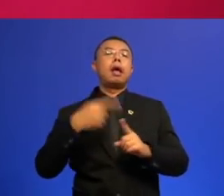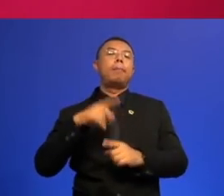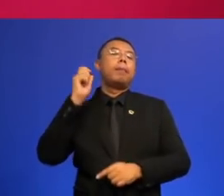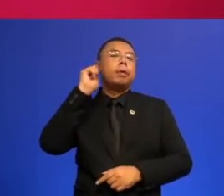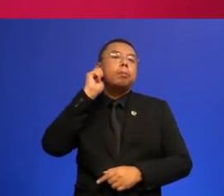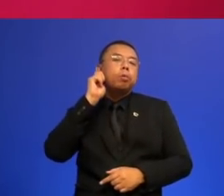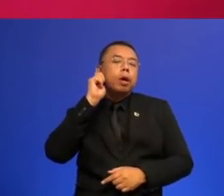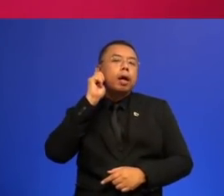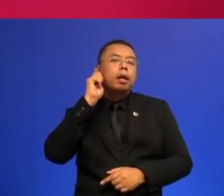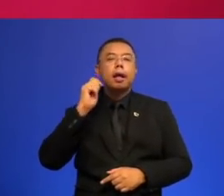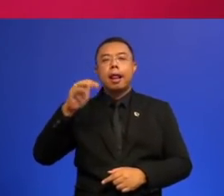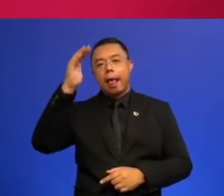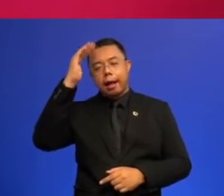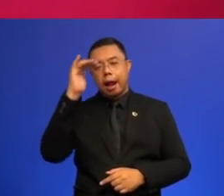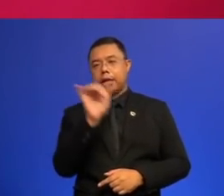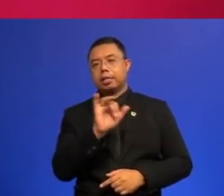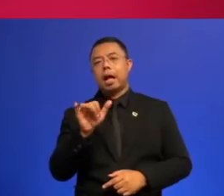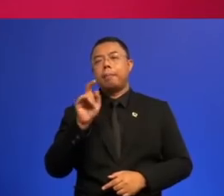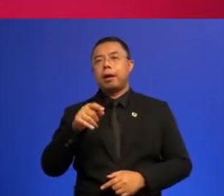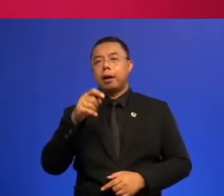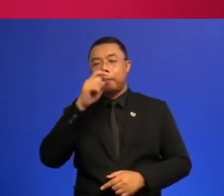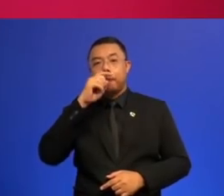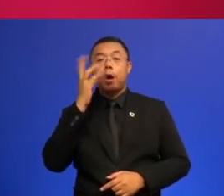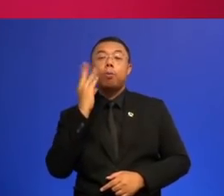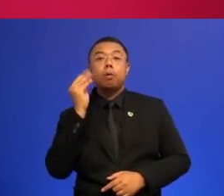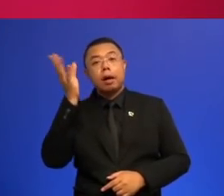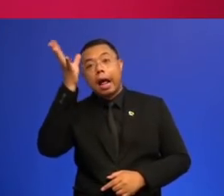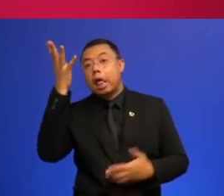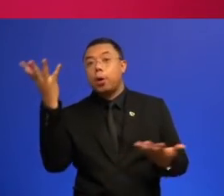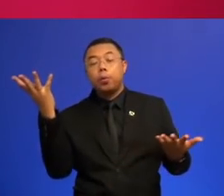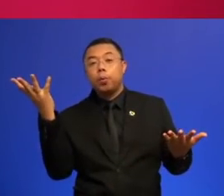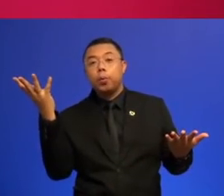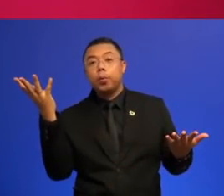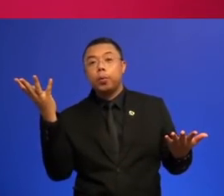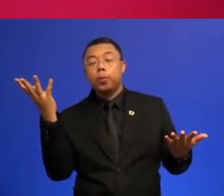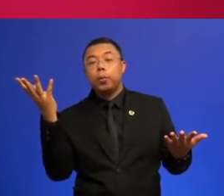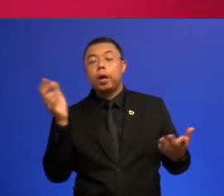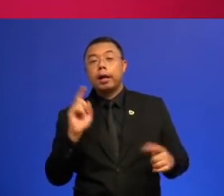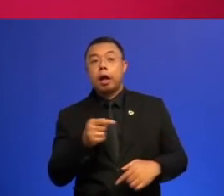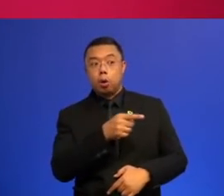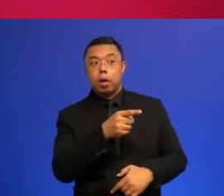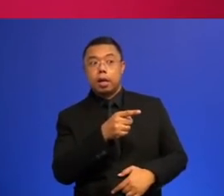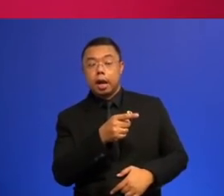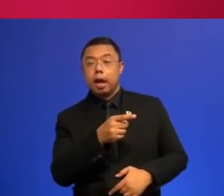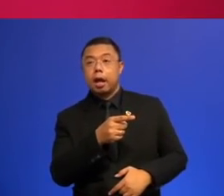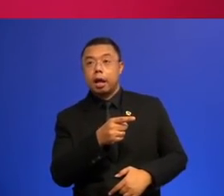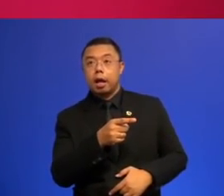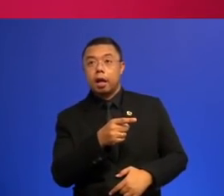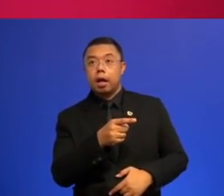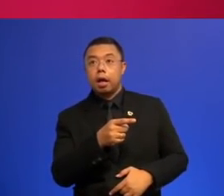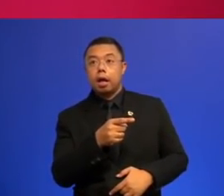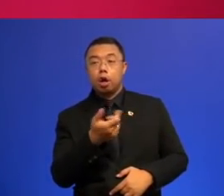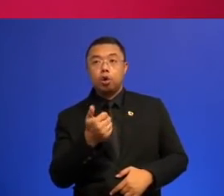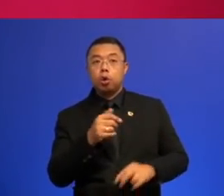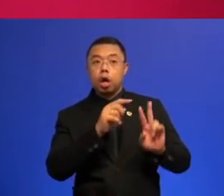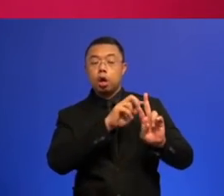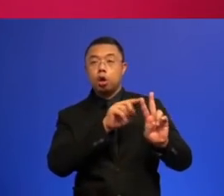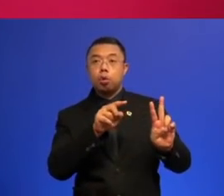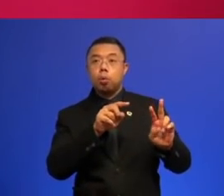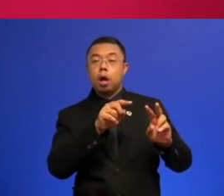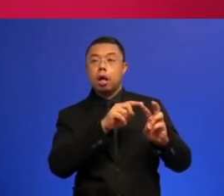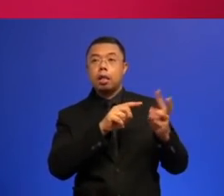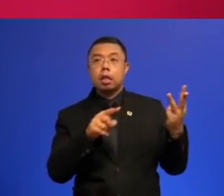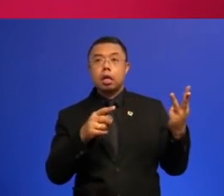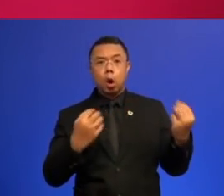wanita. Pria juga begitu, ini bapak umurnya berapa kita enggak tahu. Kalau dia puber ke 2 atau ke 3,